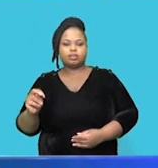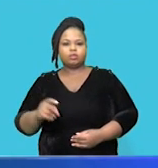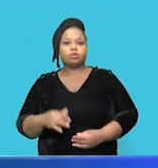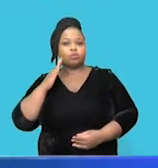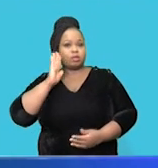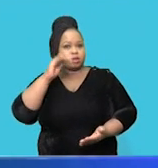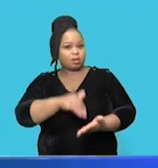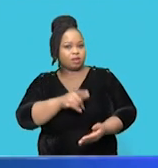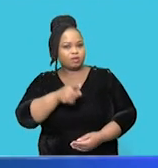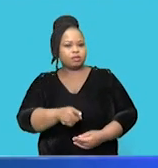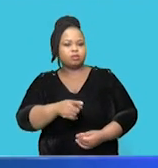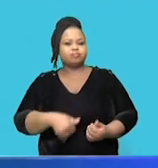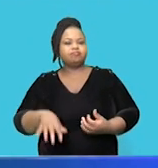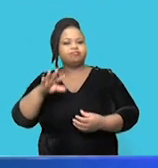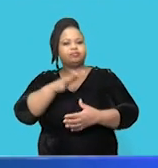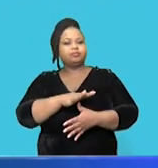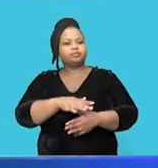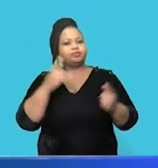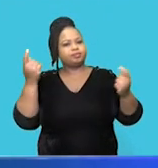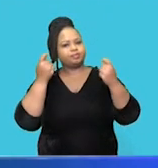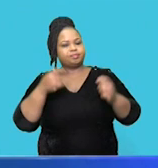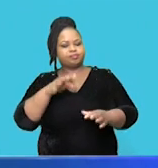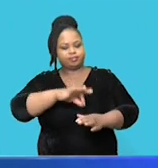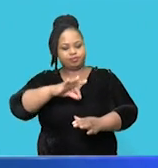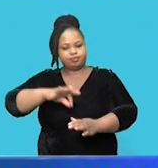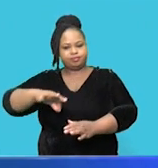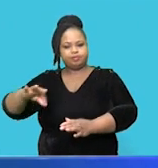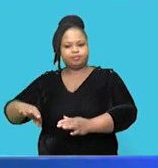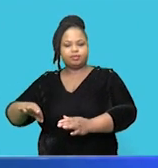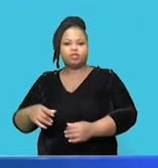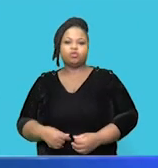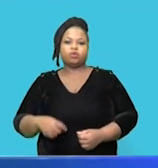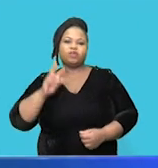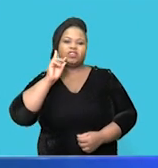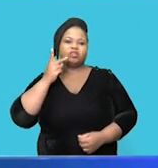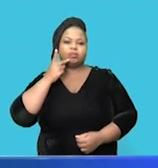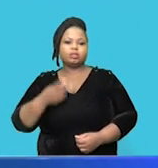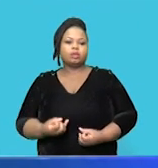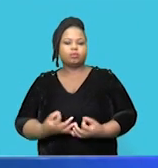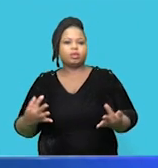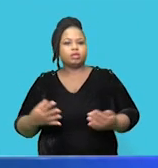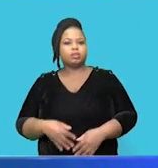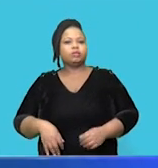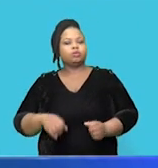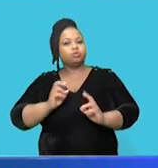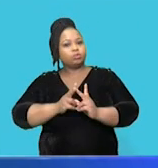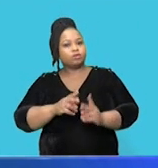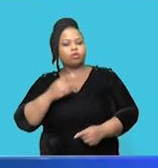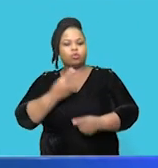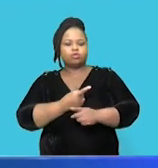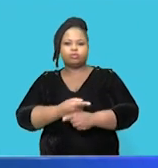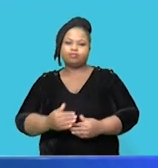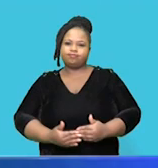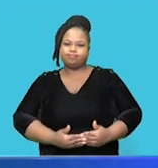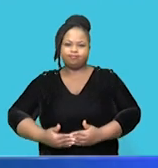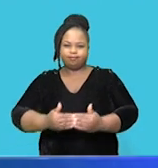lapho akafike khona waba yingxenye yokugutshwa noma yokutshala kwezithelo zasengadini eziyishumi nambili ngenhloso yokufundisa abafundi